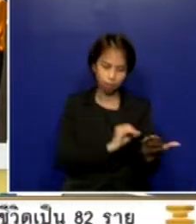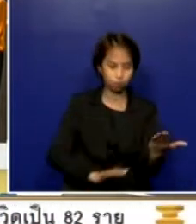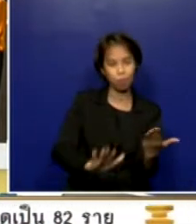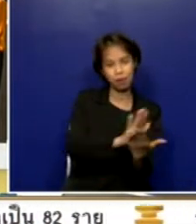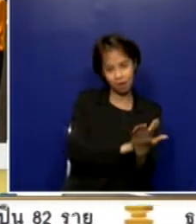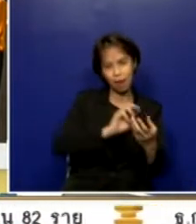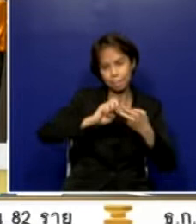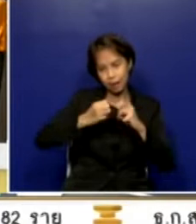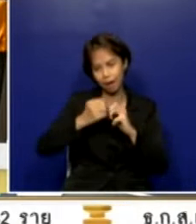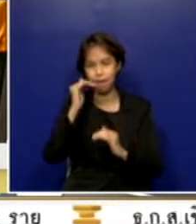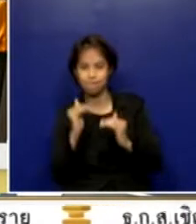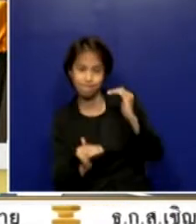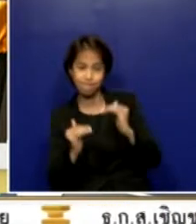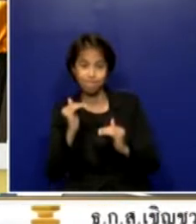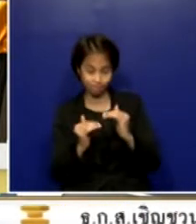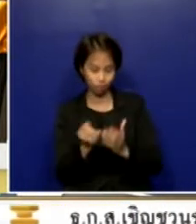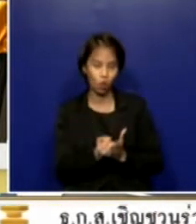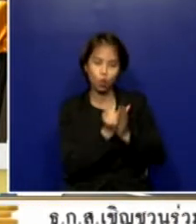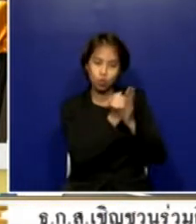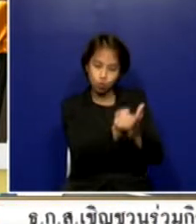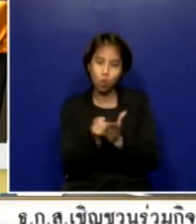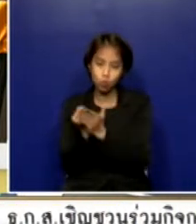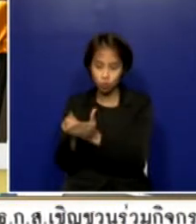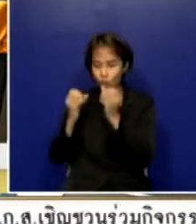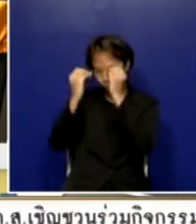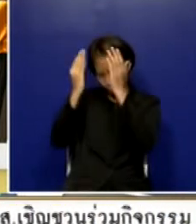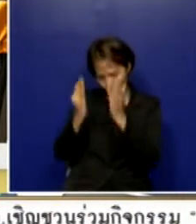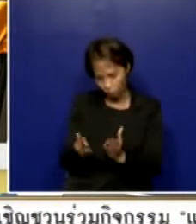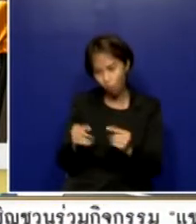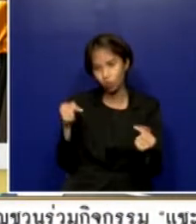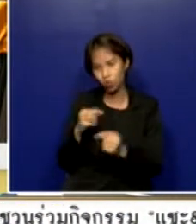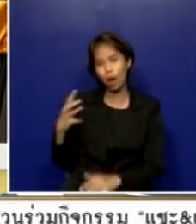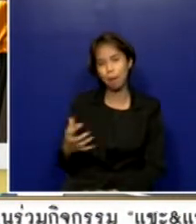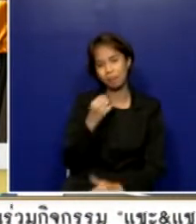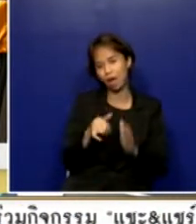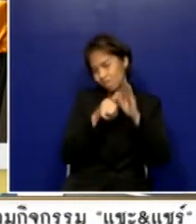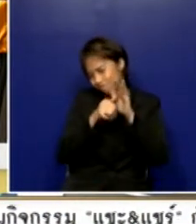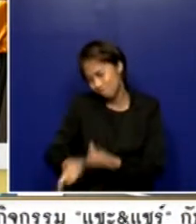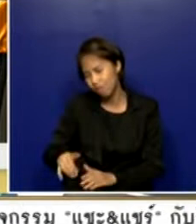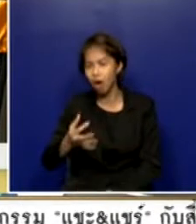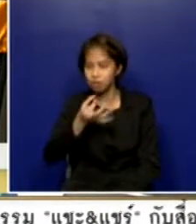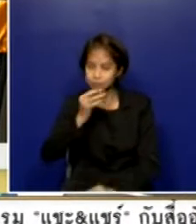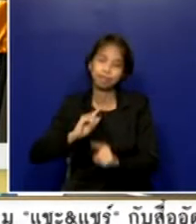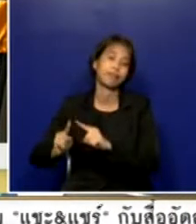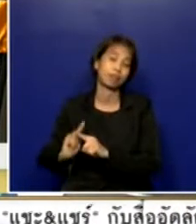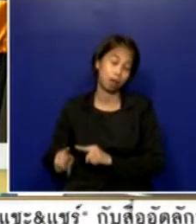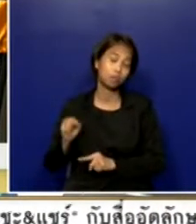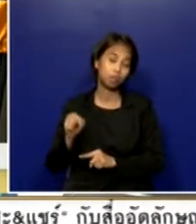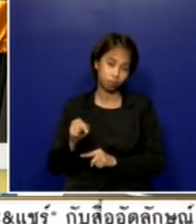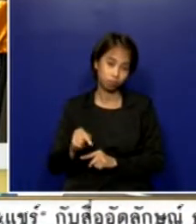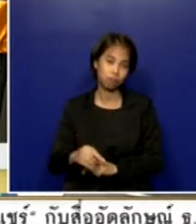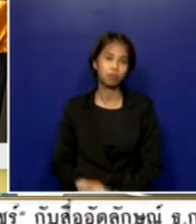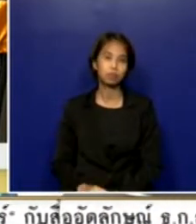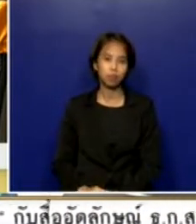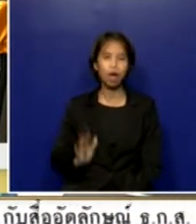ว่ามีการไปแก้ไขสเป็คคือจากเดิมเนี่ยกำหนดว่าต้องจบ 100ปริญญาโทคนที่มารับตำแหน่งนี้จบเพียงแค่